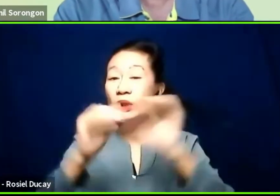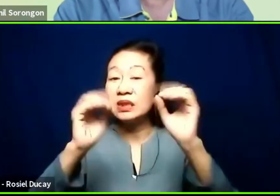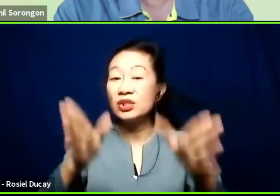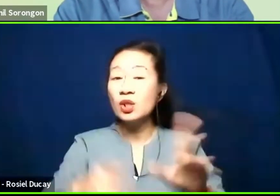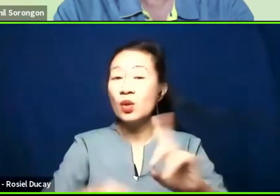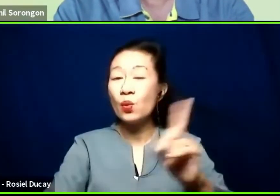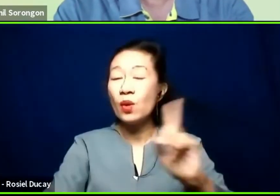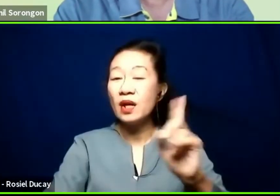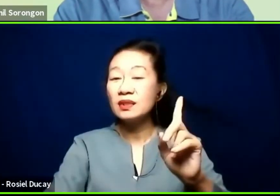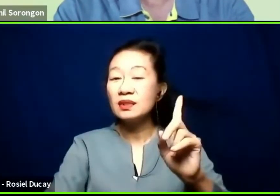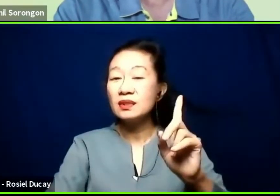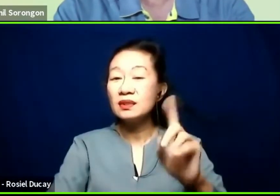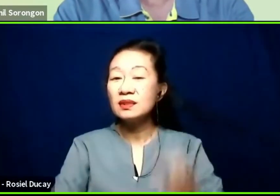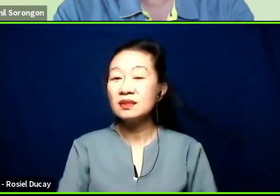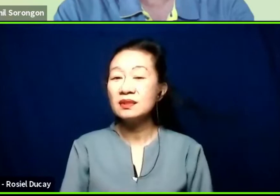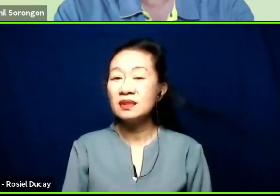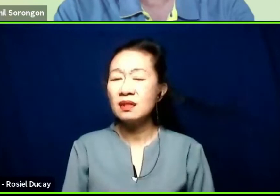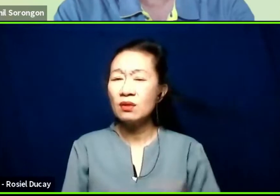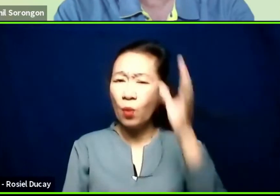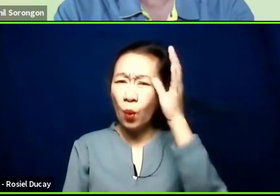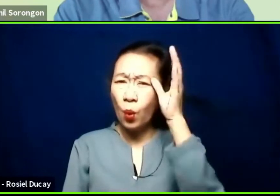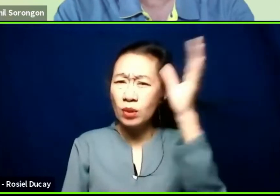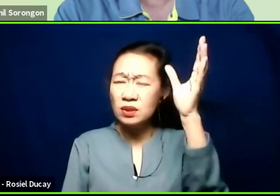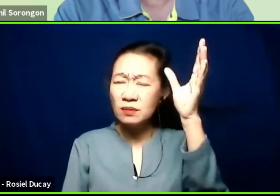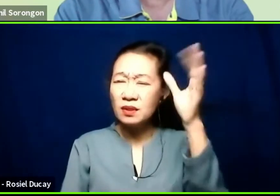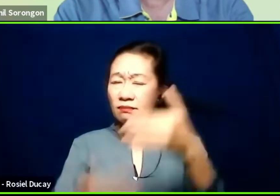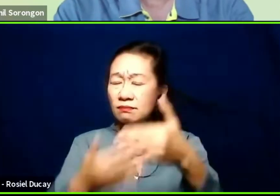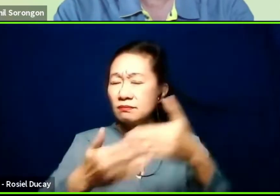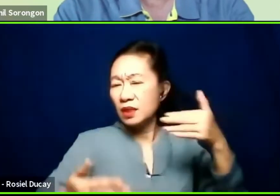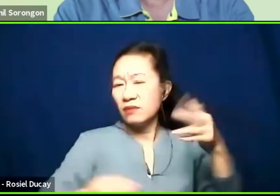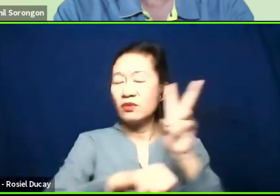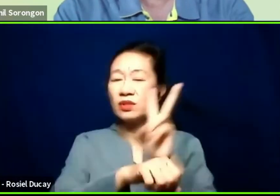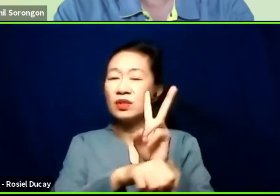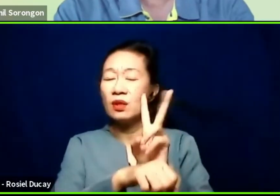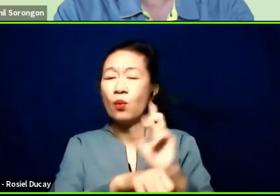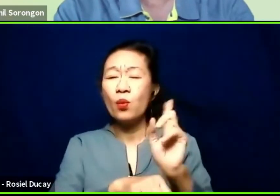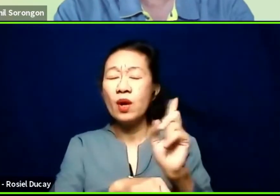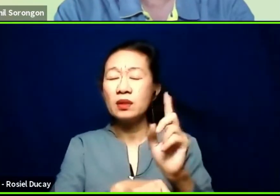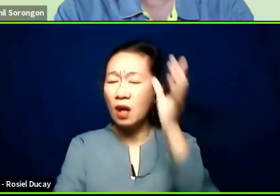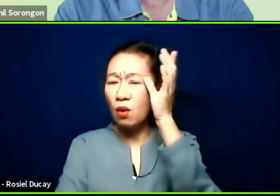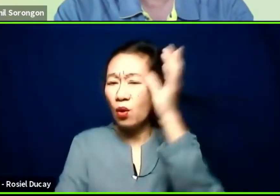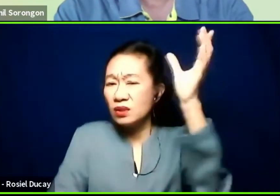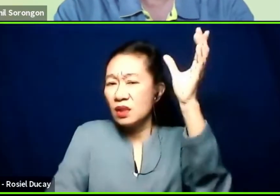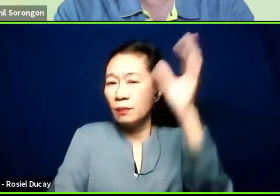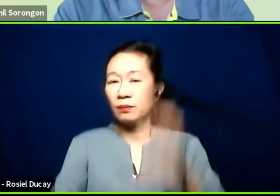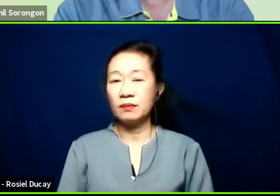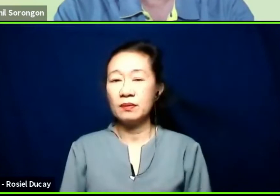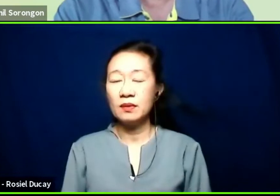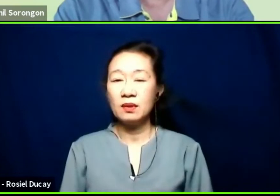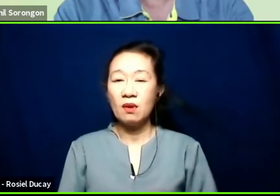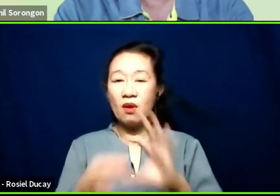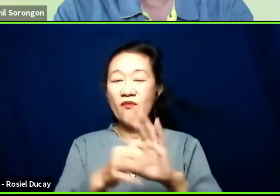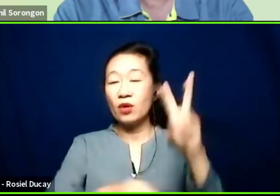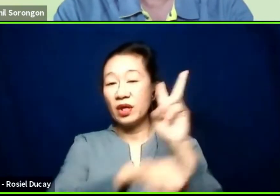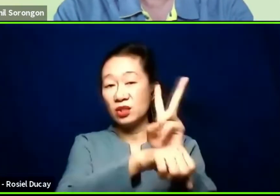ba, no, ang konsepto ng pre-vocational? Ano ba ang konsepto ng